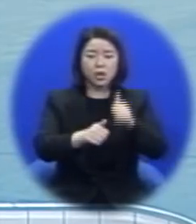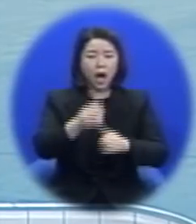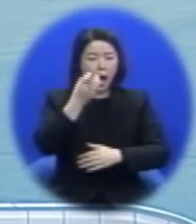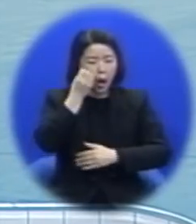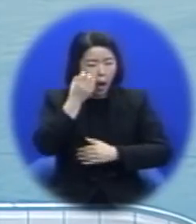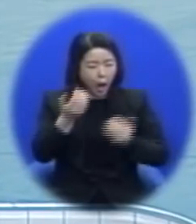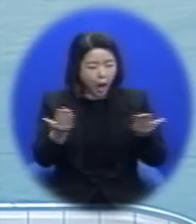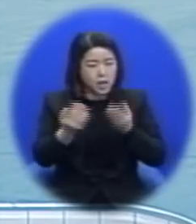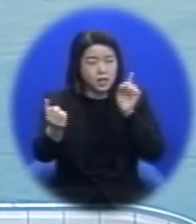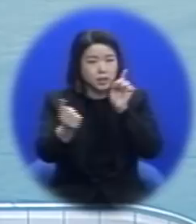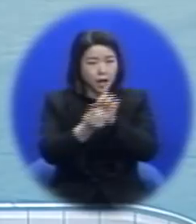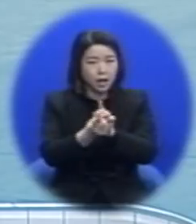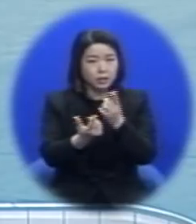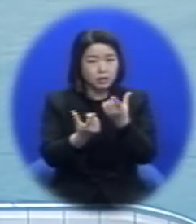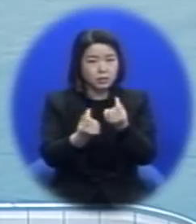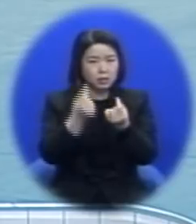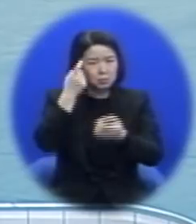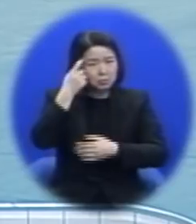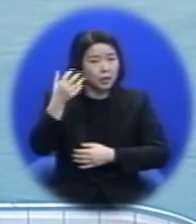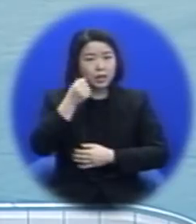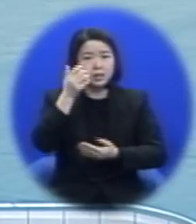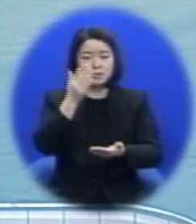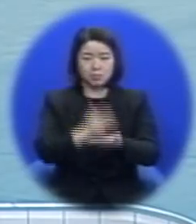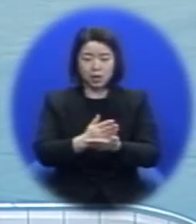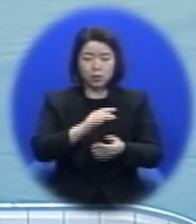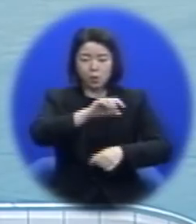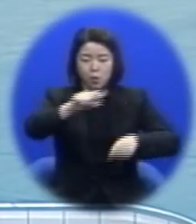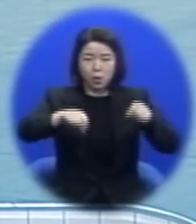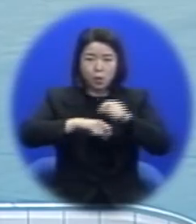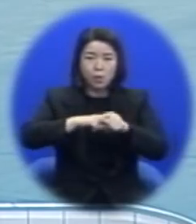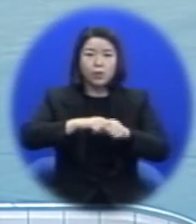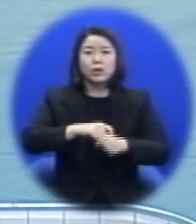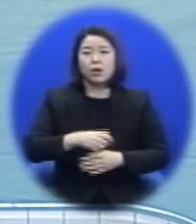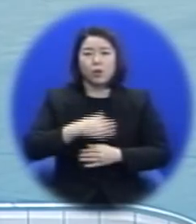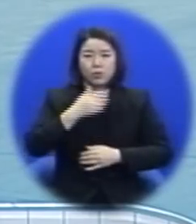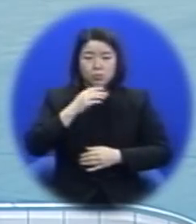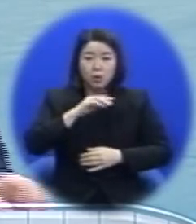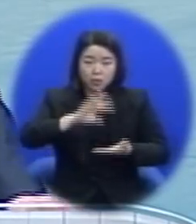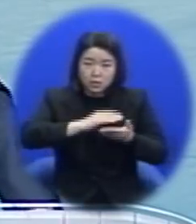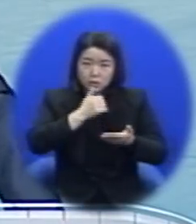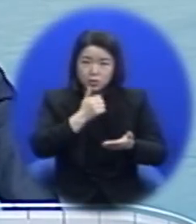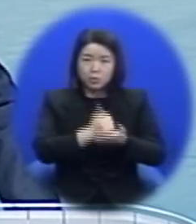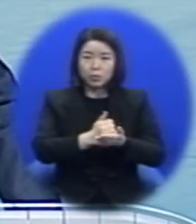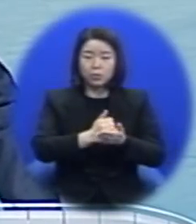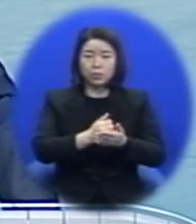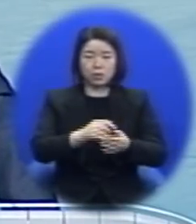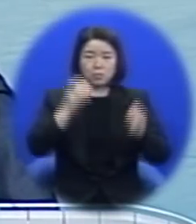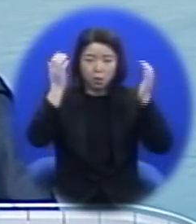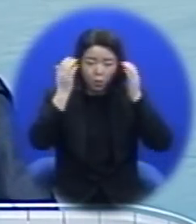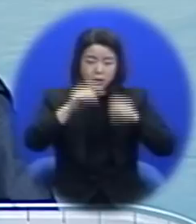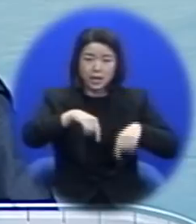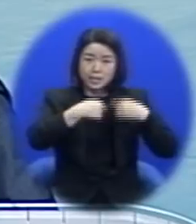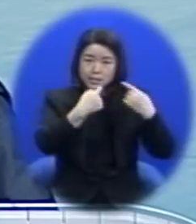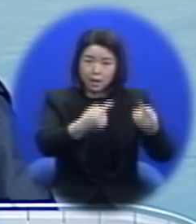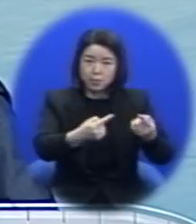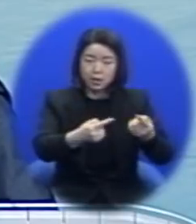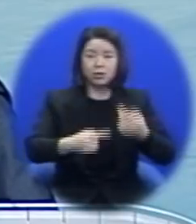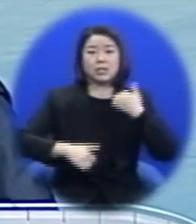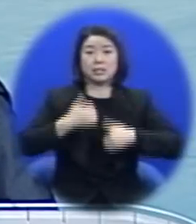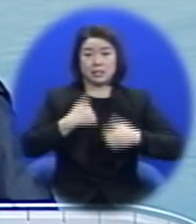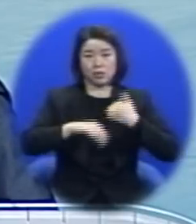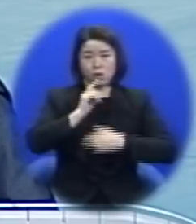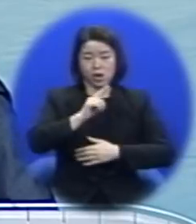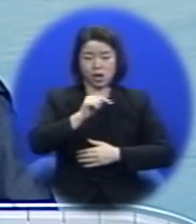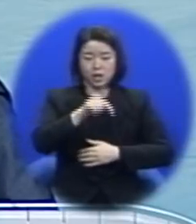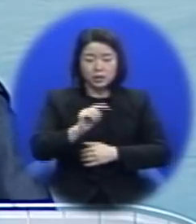당하는 것 같이 이상히 여기지 말고 오직 너희가 그리스도의 고난에 참여하는 것으로 즐거워하라. 이는 그의